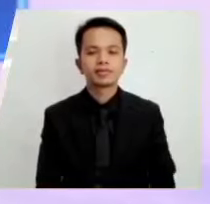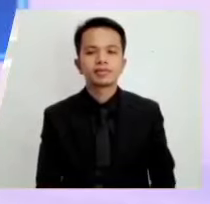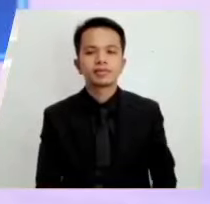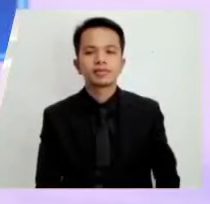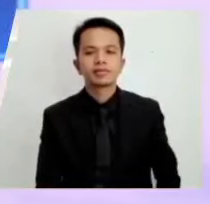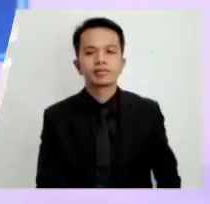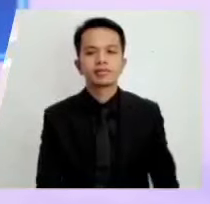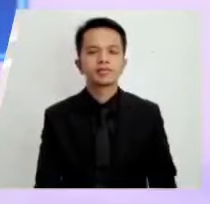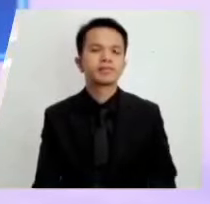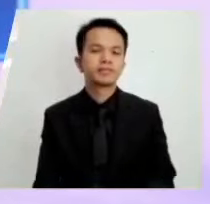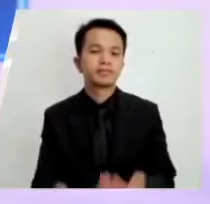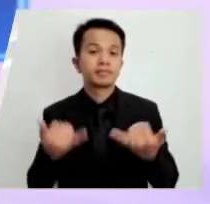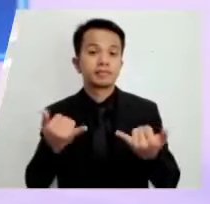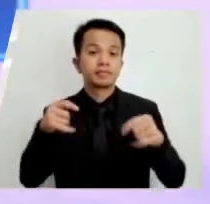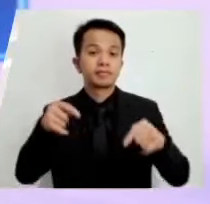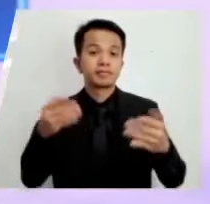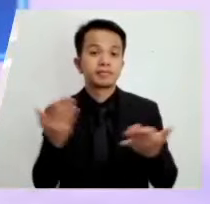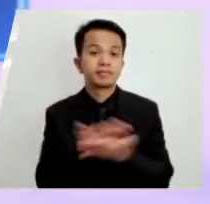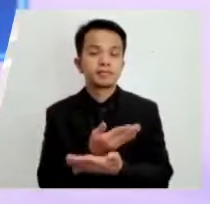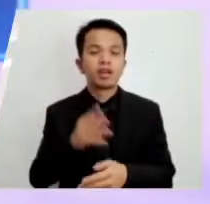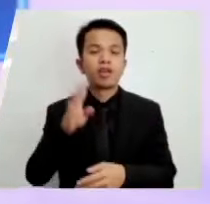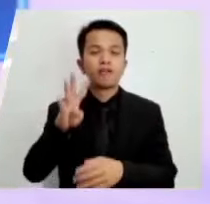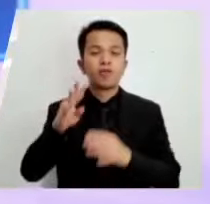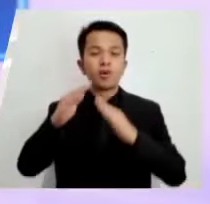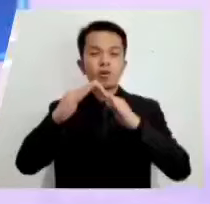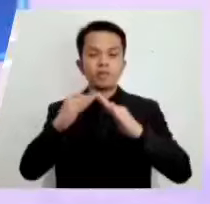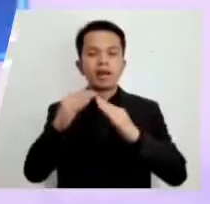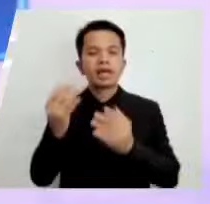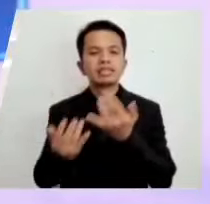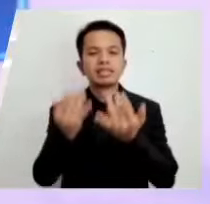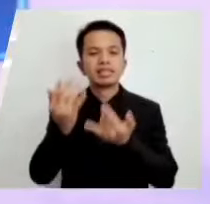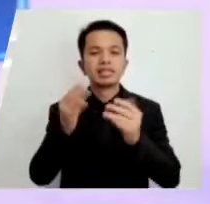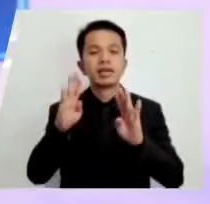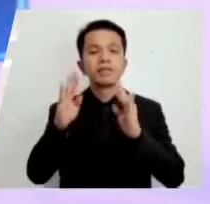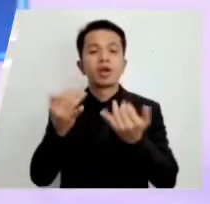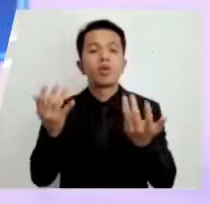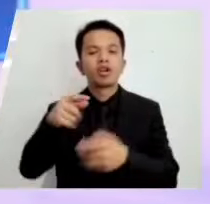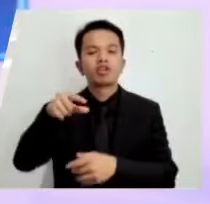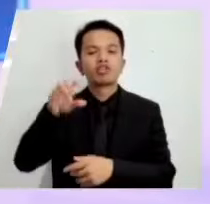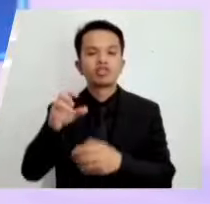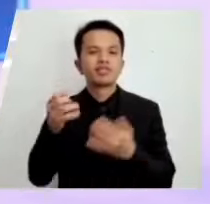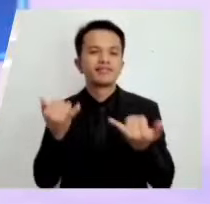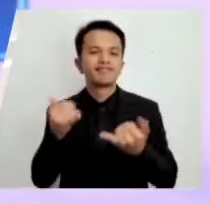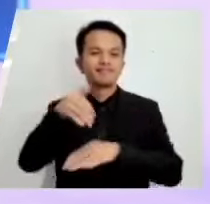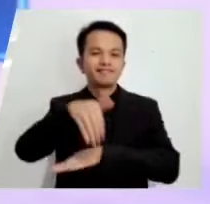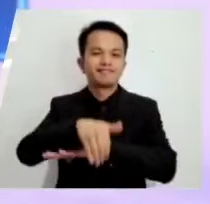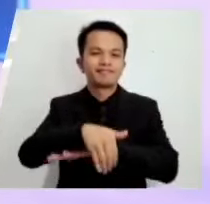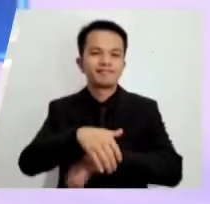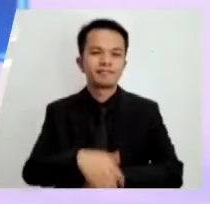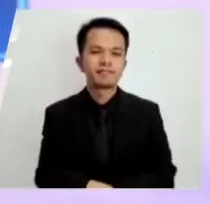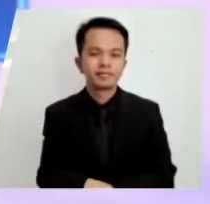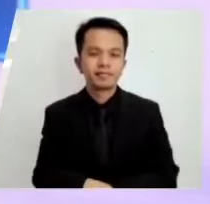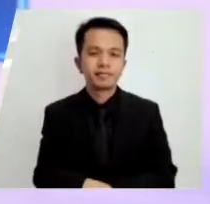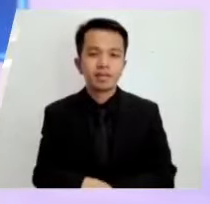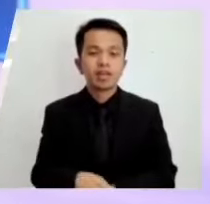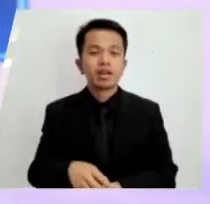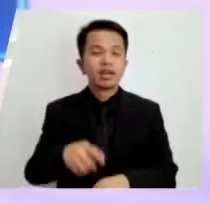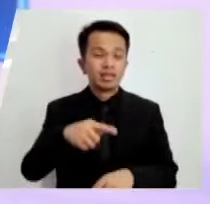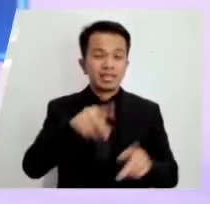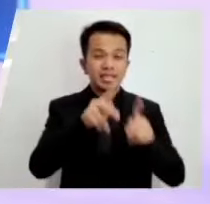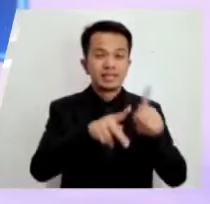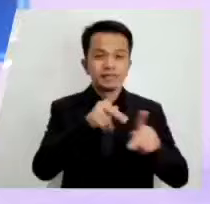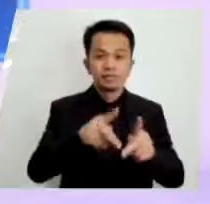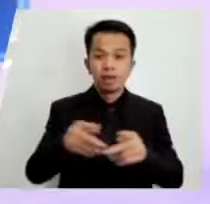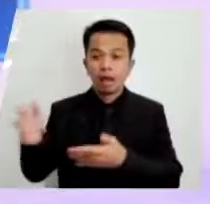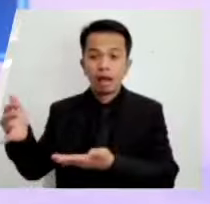Bago sa saksi, apat na bahay ang nasunog sa isang barangay sa Quezon City ngayong gabi. Ang ilang residente walang naisalbang